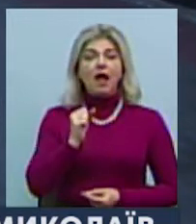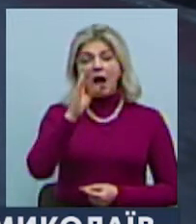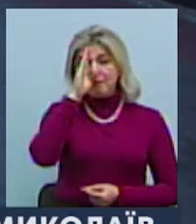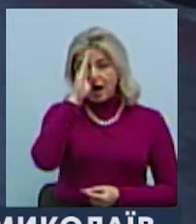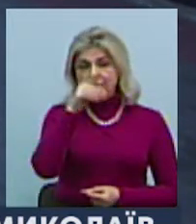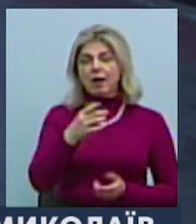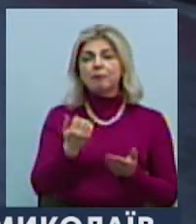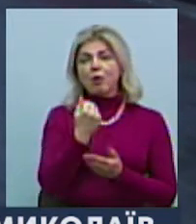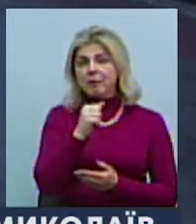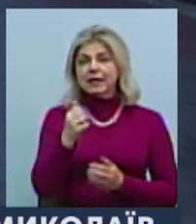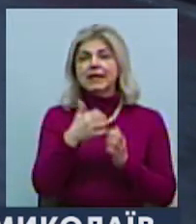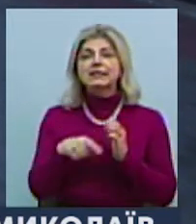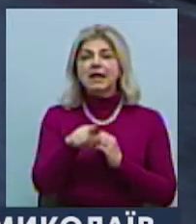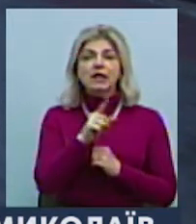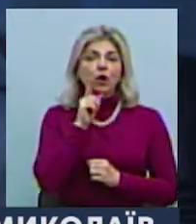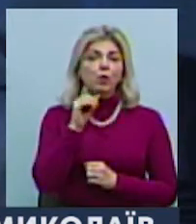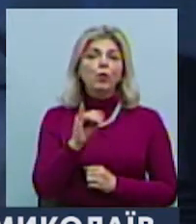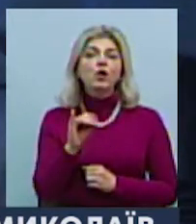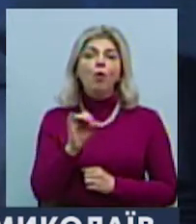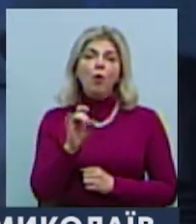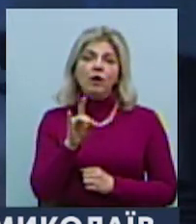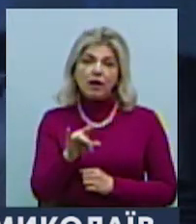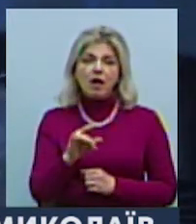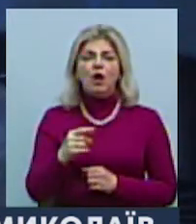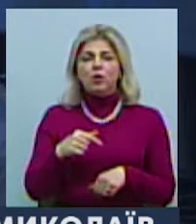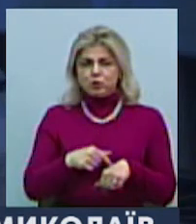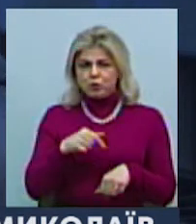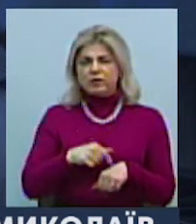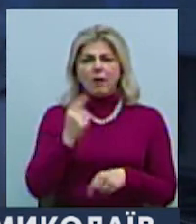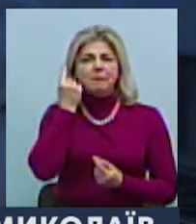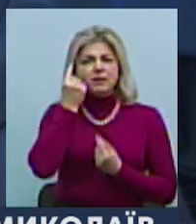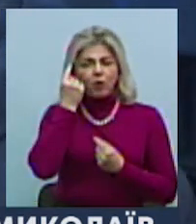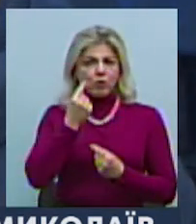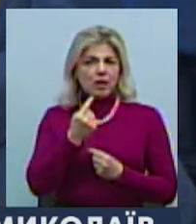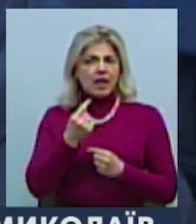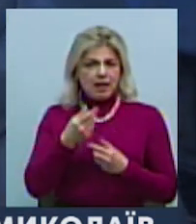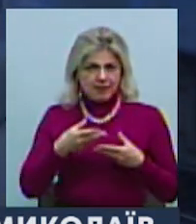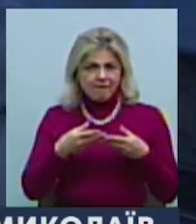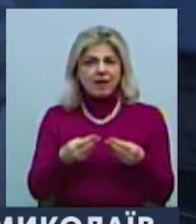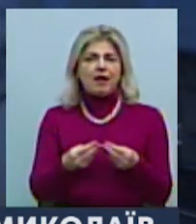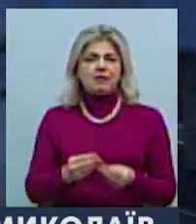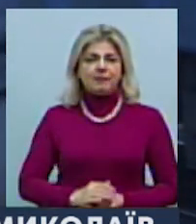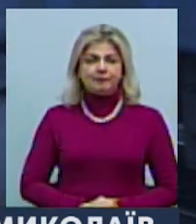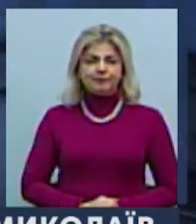юніорів у категорії до 60 кілограмів. Каже, відчував психологічний тиск, але впорався.